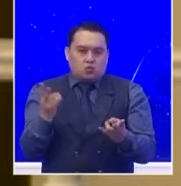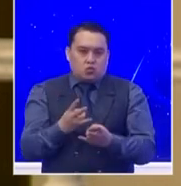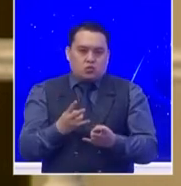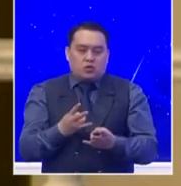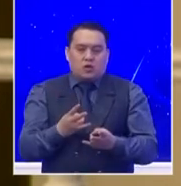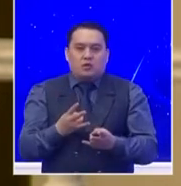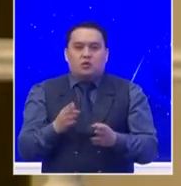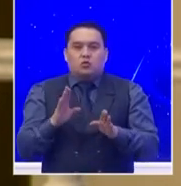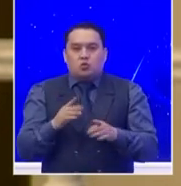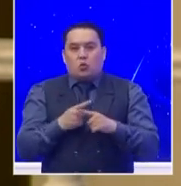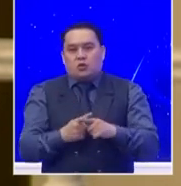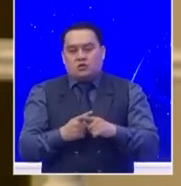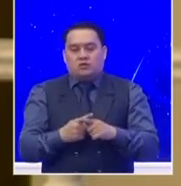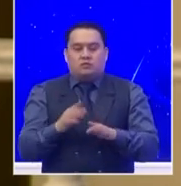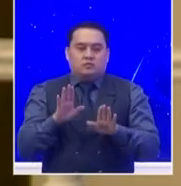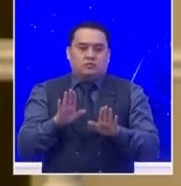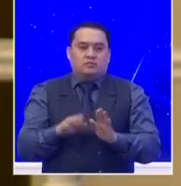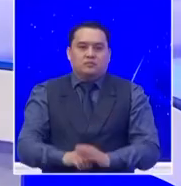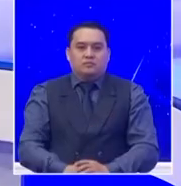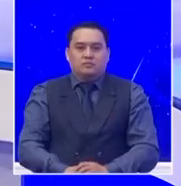мы испытаем лишь позитивные моменты.